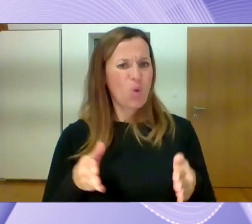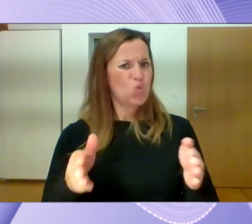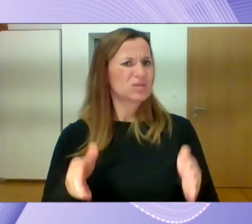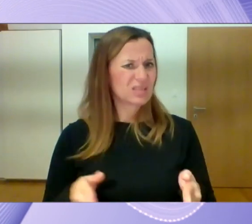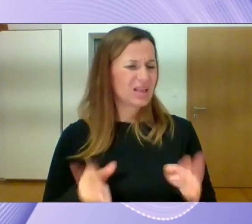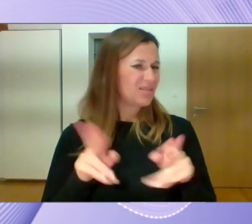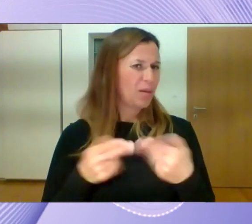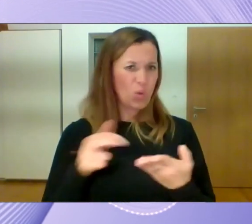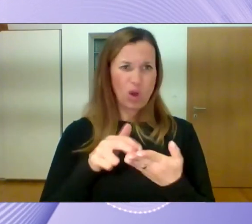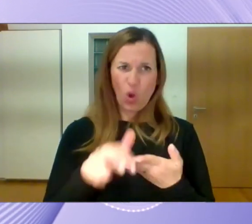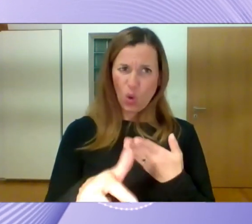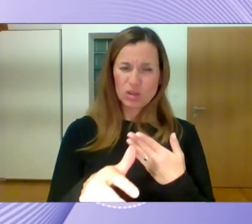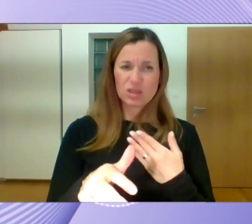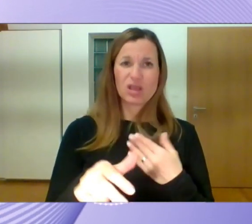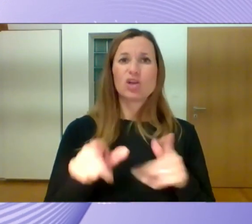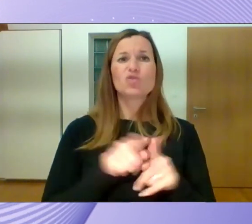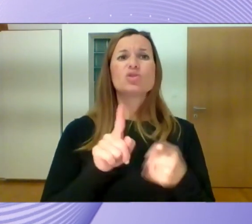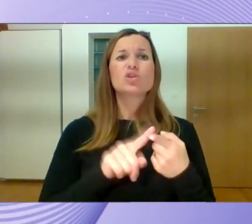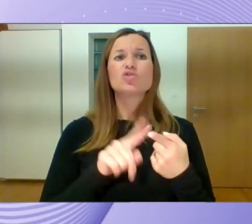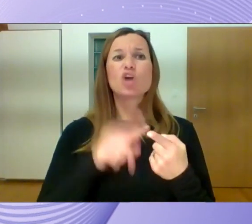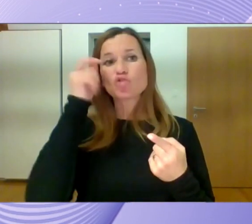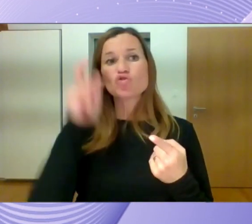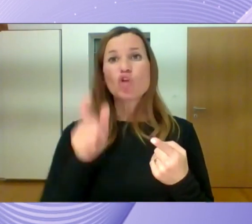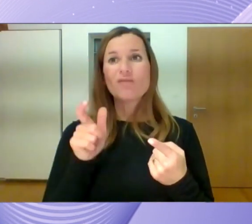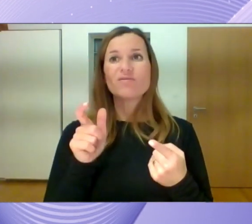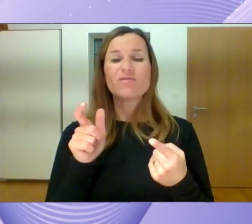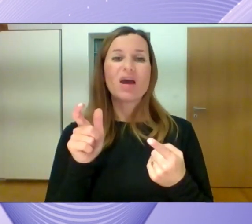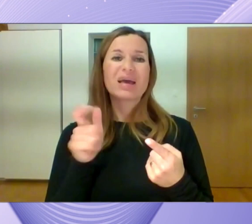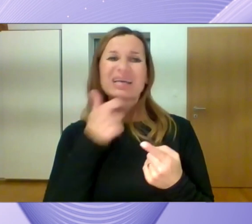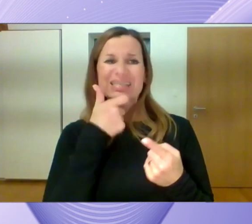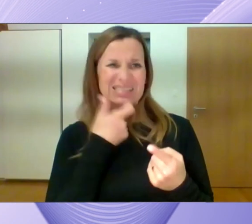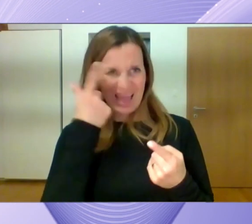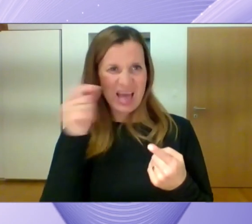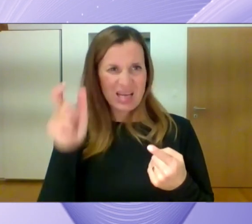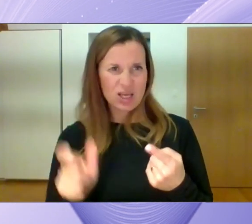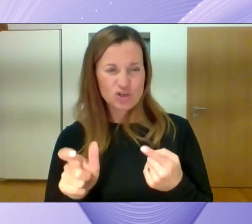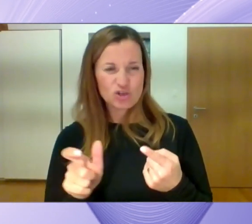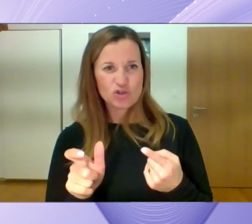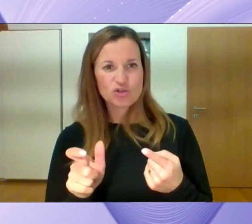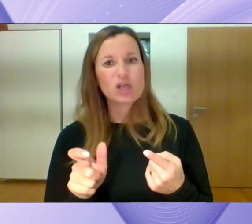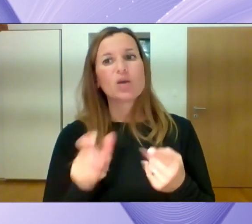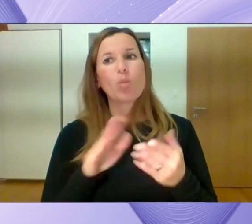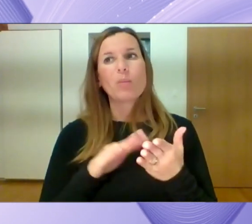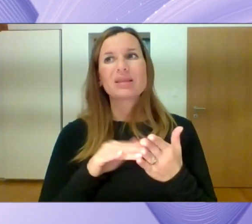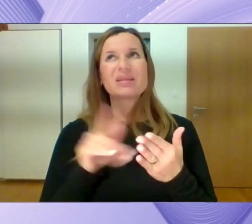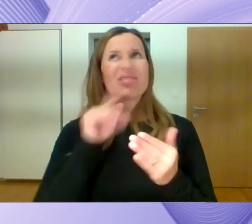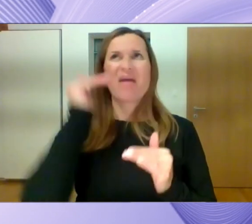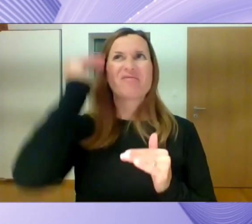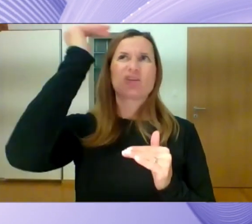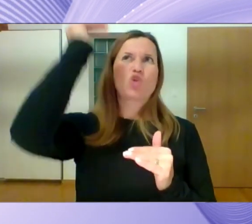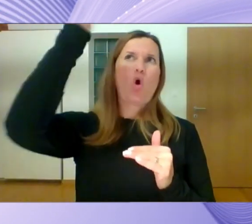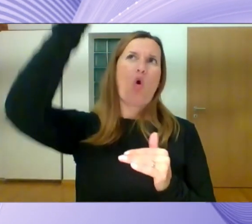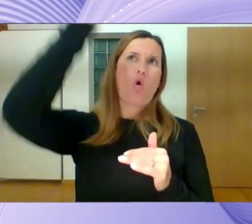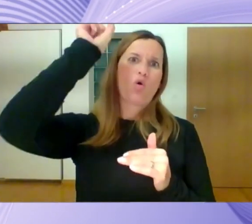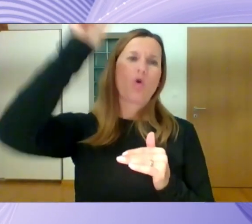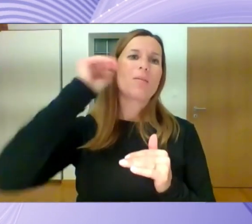se visoko sega, da se dajo bolj na nižje police, blizu.